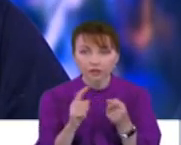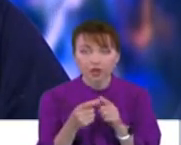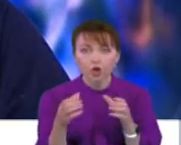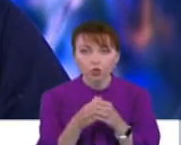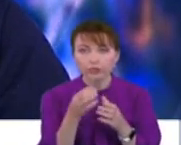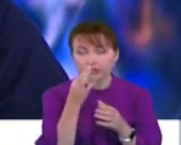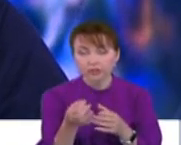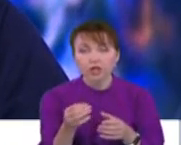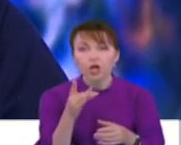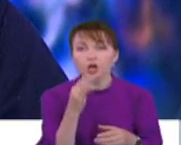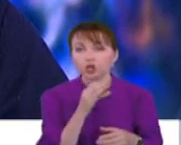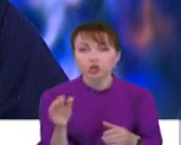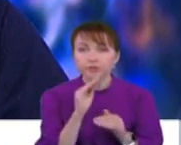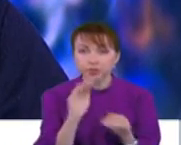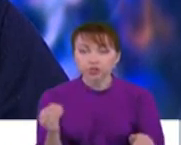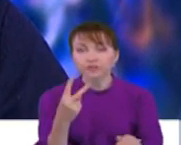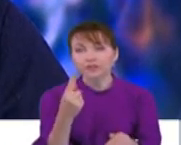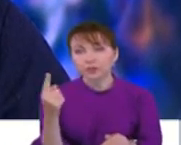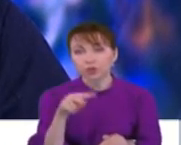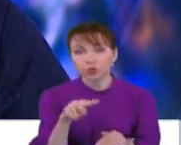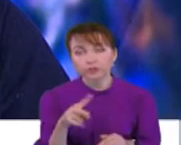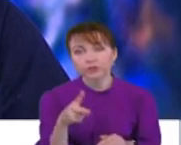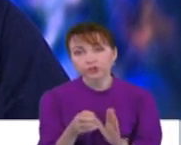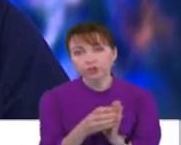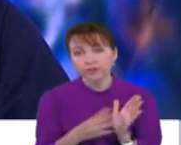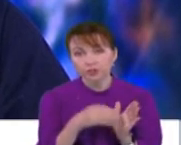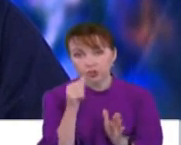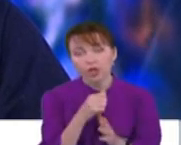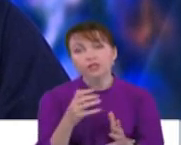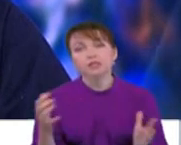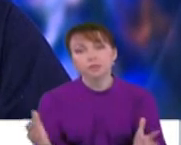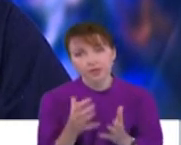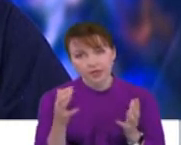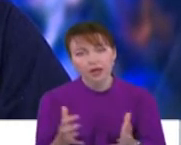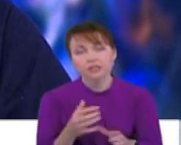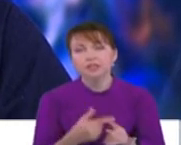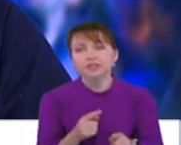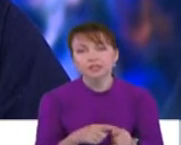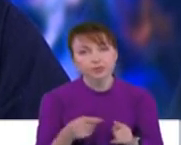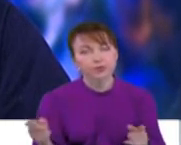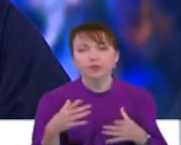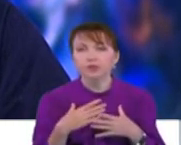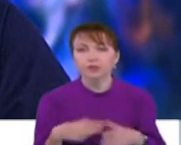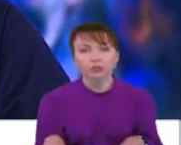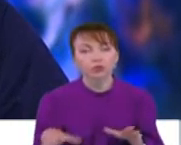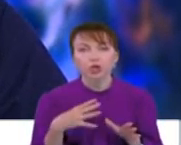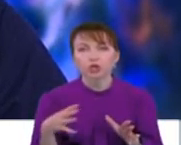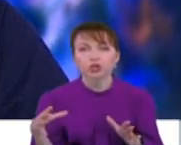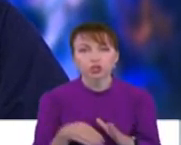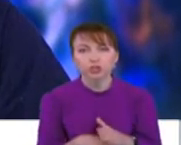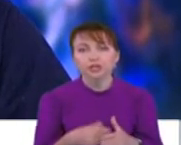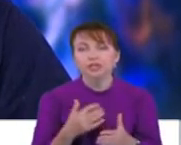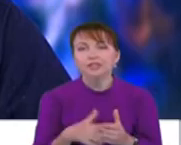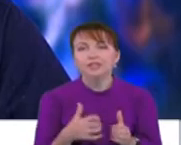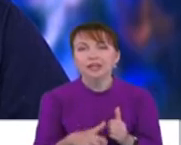режим тиші, оголошений 21 липня 2019 року, зберігається. За цей період не було жертв серед мирних